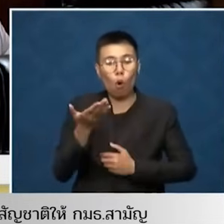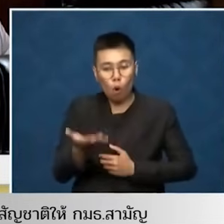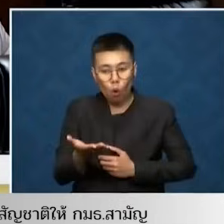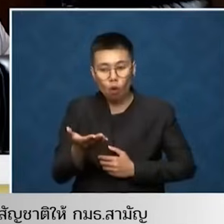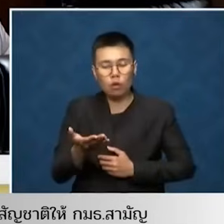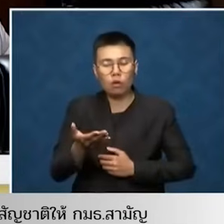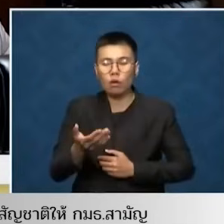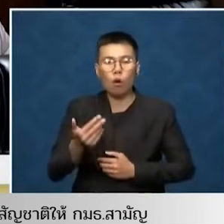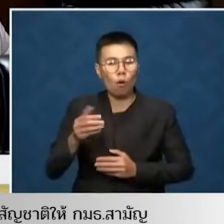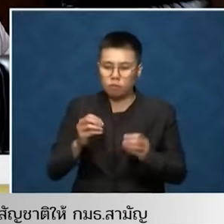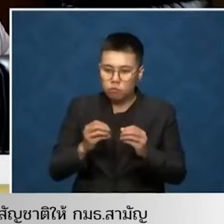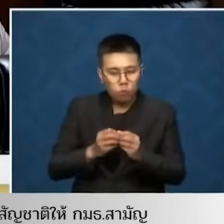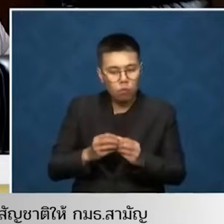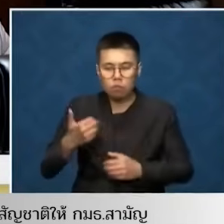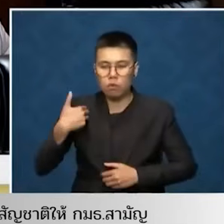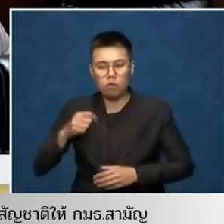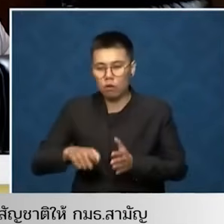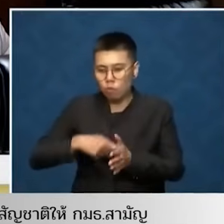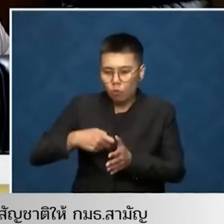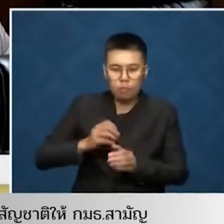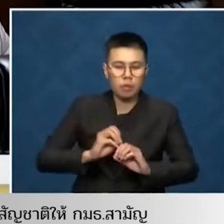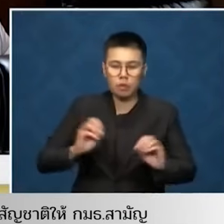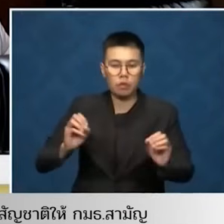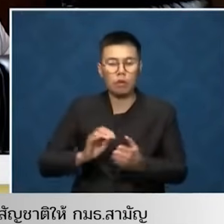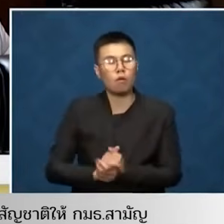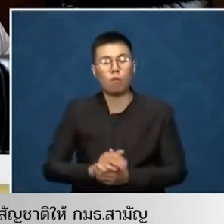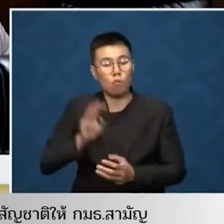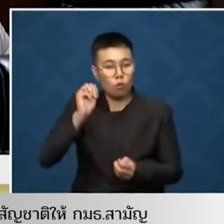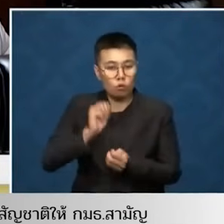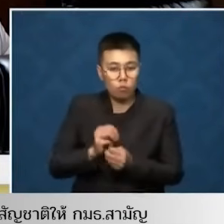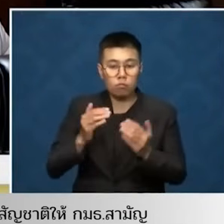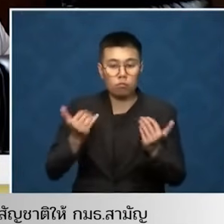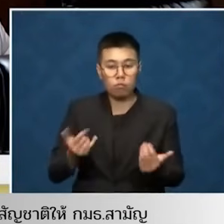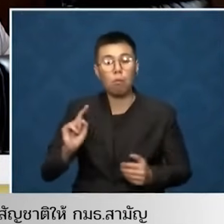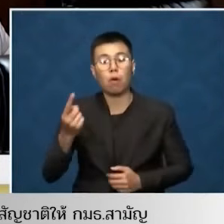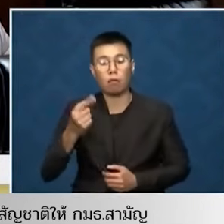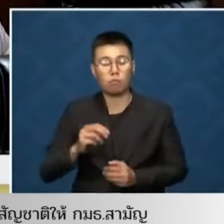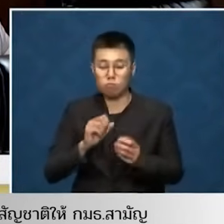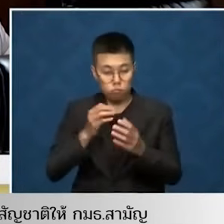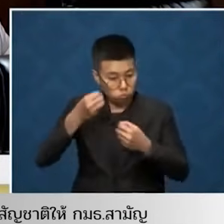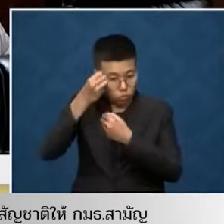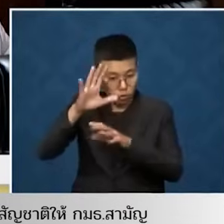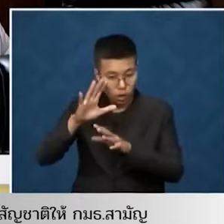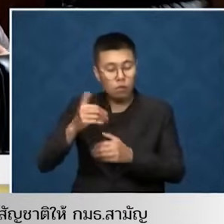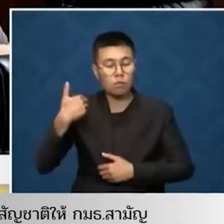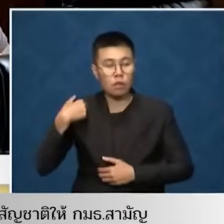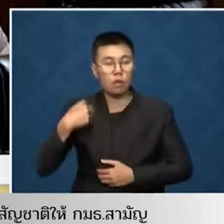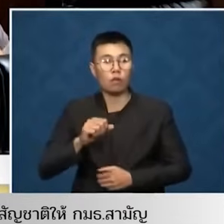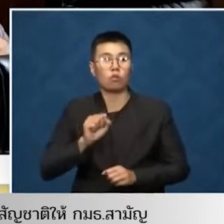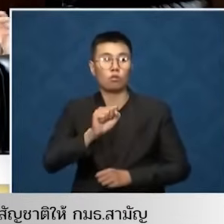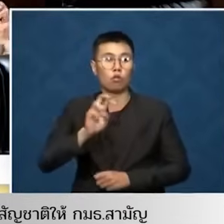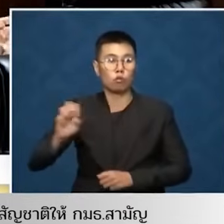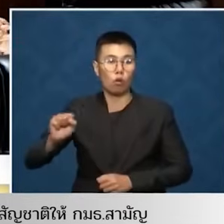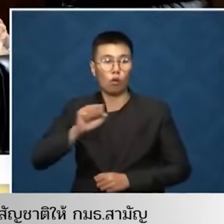ที่ซับซ้อนและไม่สมเหตุสมผลไม่เหมาะสมกับยุคสมัยไม่สนใจบริบทสังคมเพื่อนสมาชิกของดิฉันหลายท่